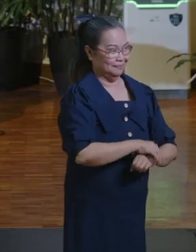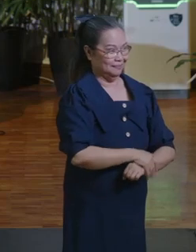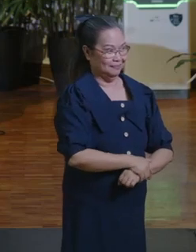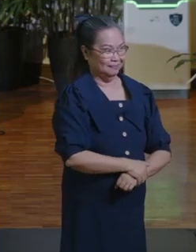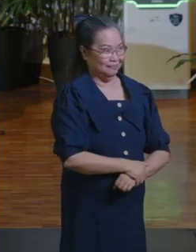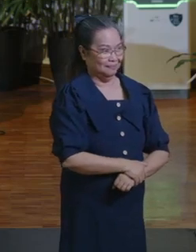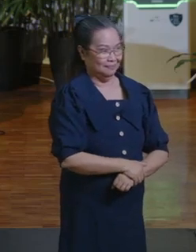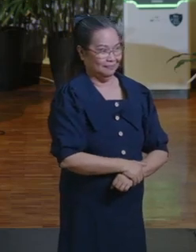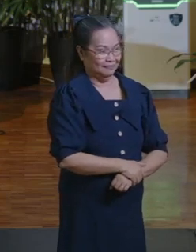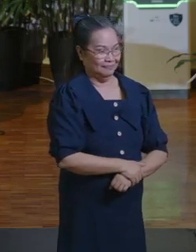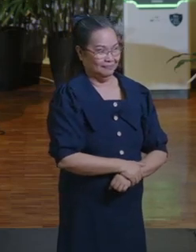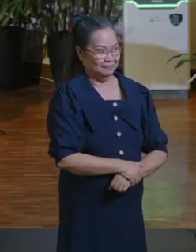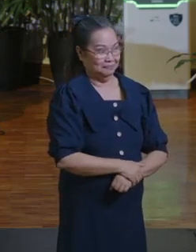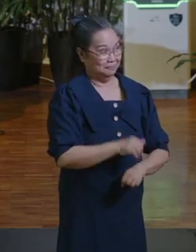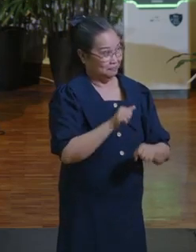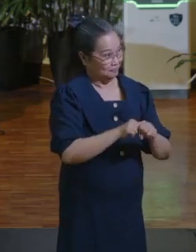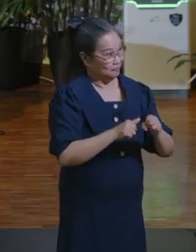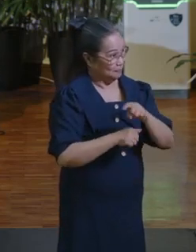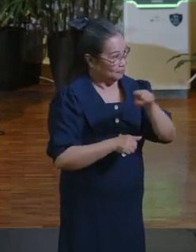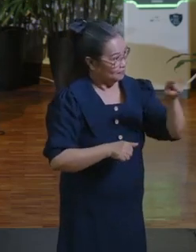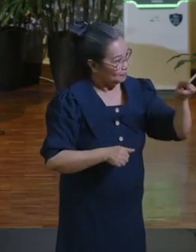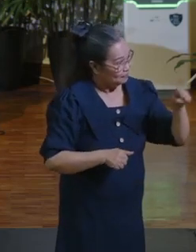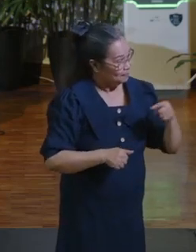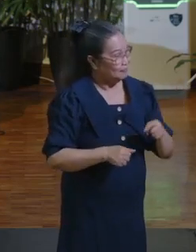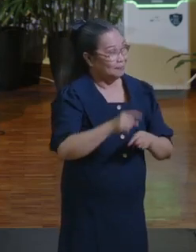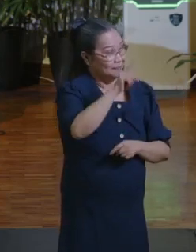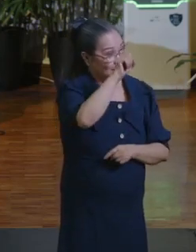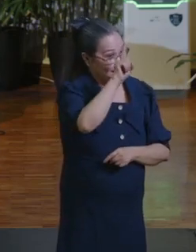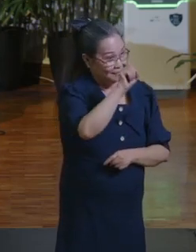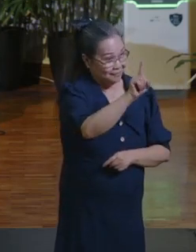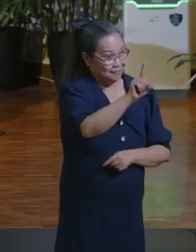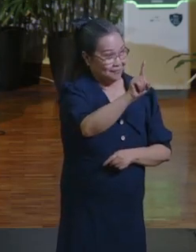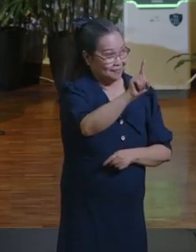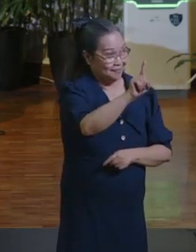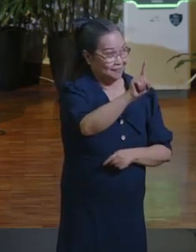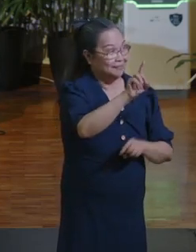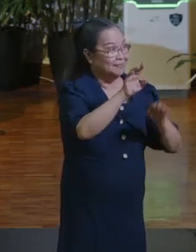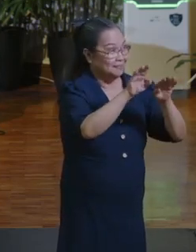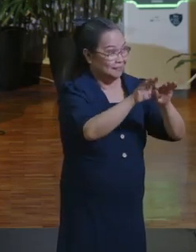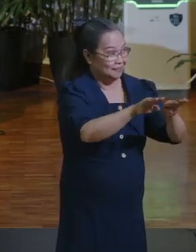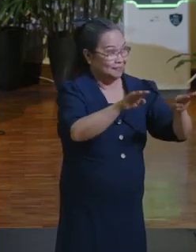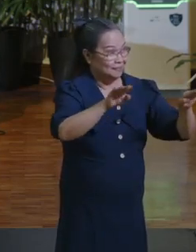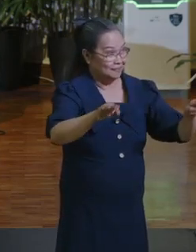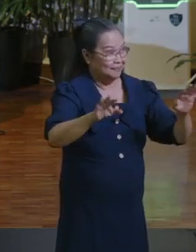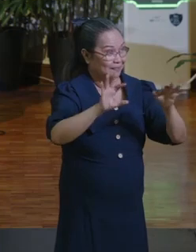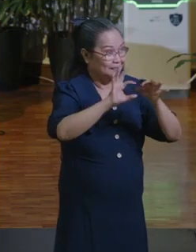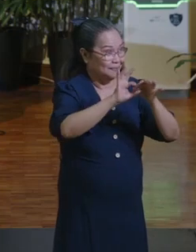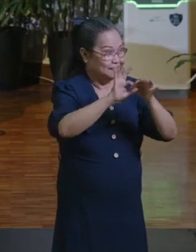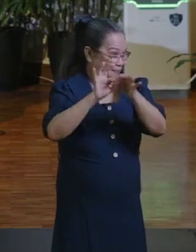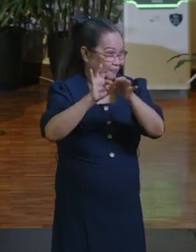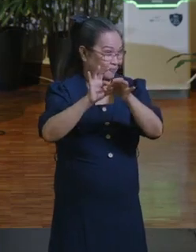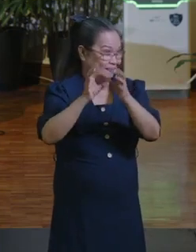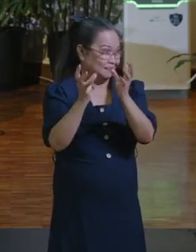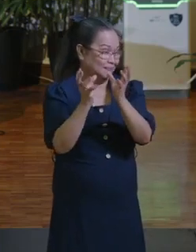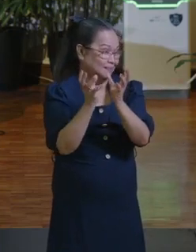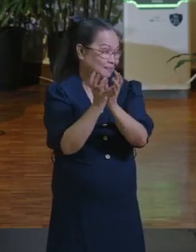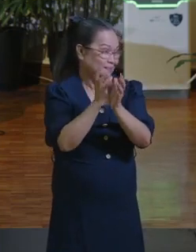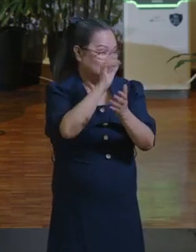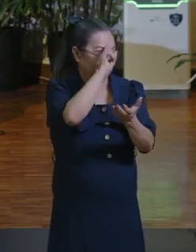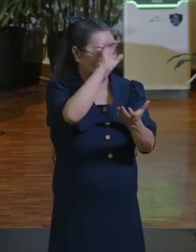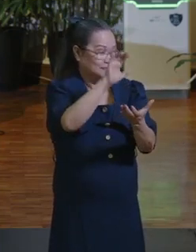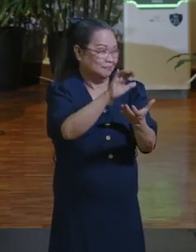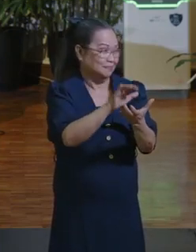Patag. Tayo po ay isa sa Kanya. We are all one with all